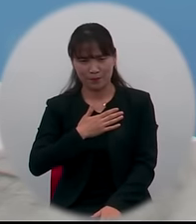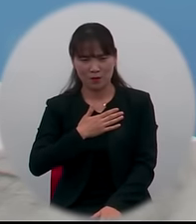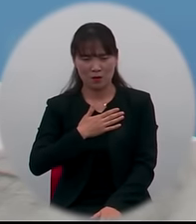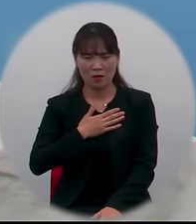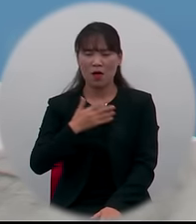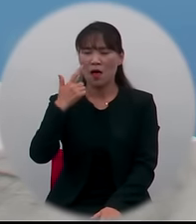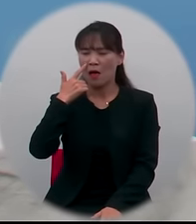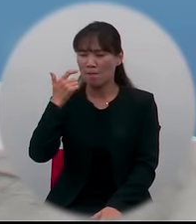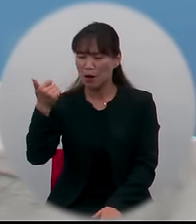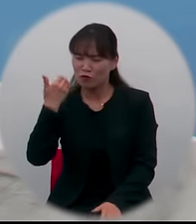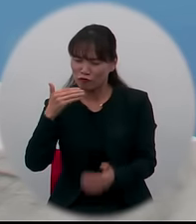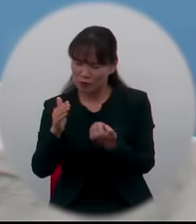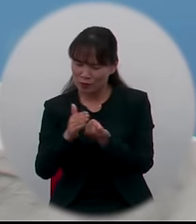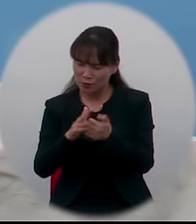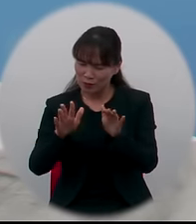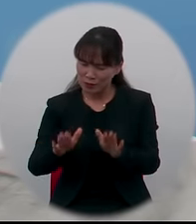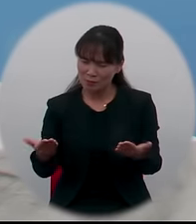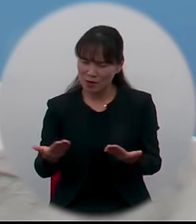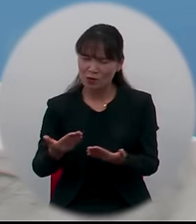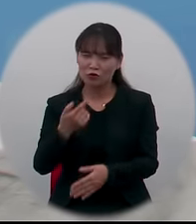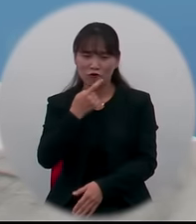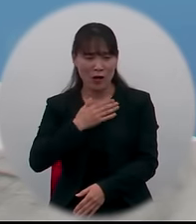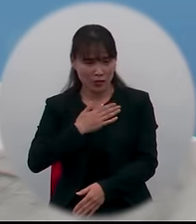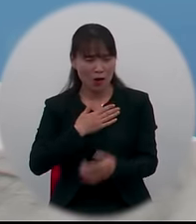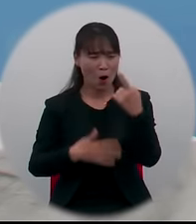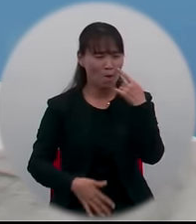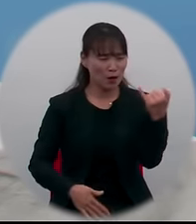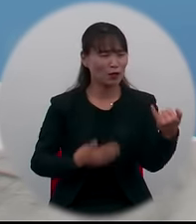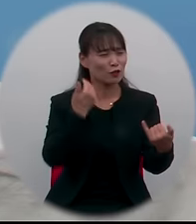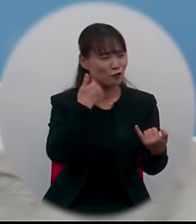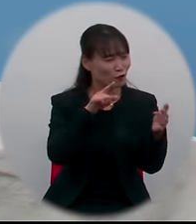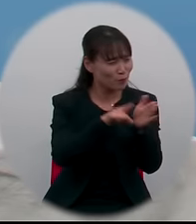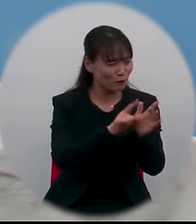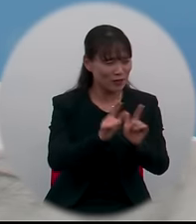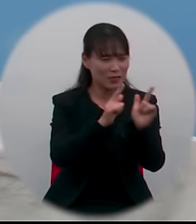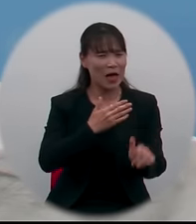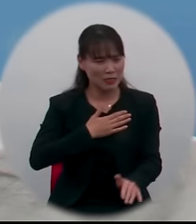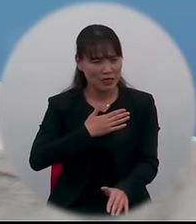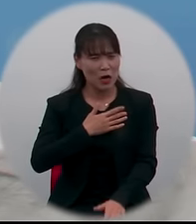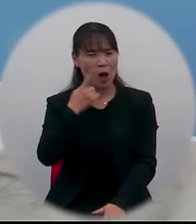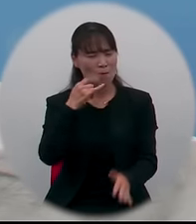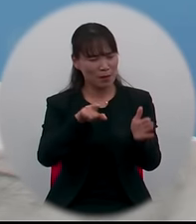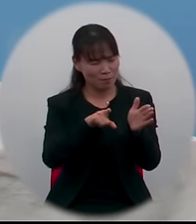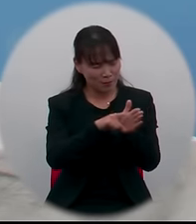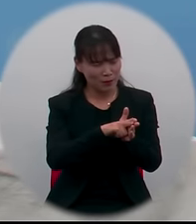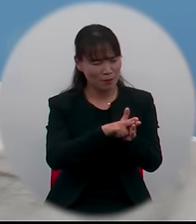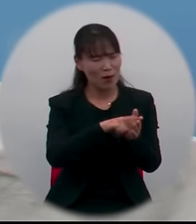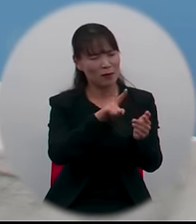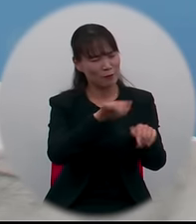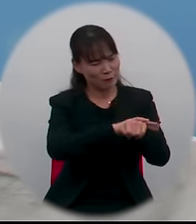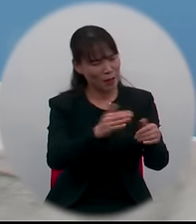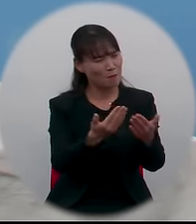많아요 아빠가 누구 때문에 이렇게 열심히 일하는지 알지 엄마가 누구 믿고 사는지 알지 그러니까 엄마 믿음에